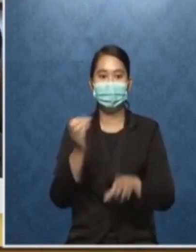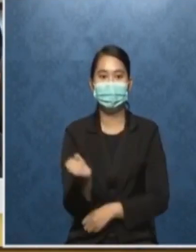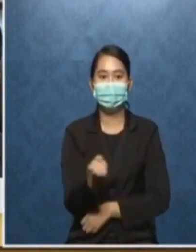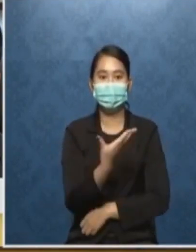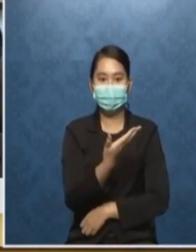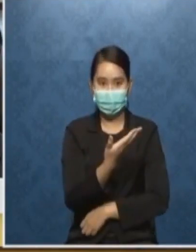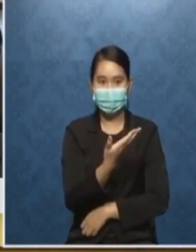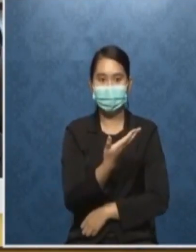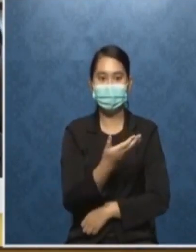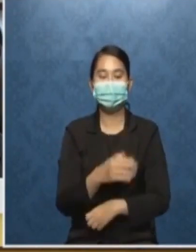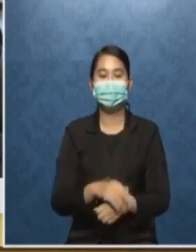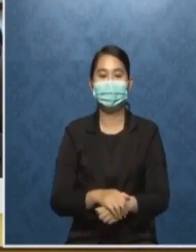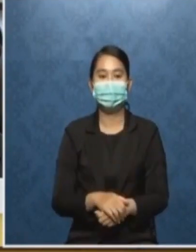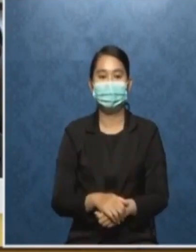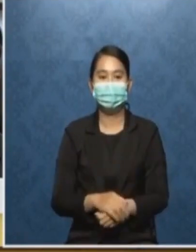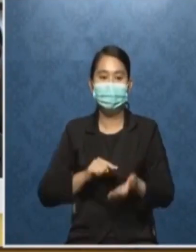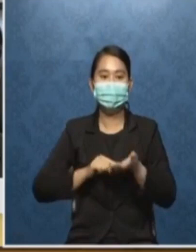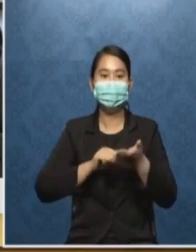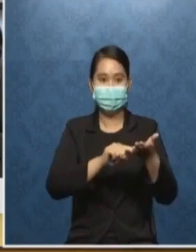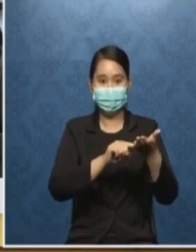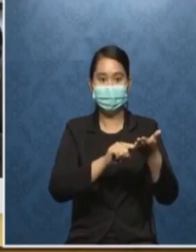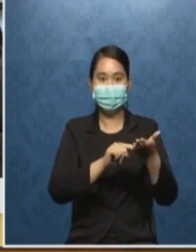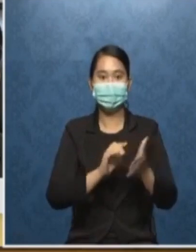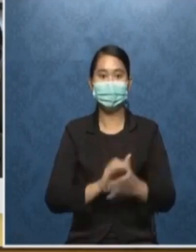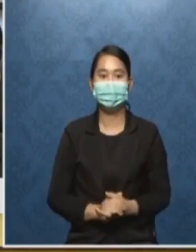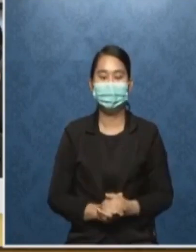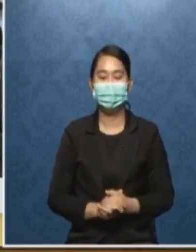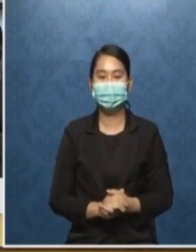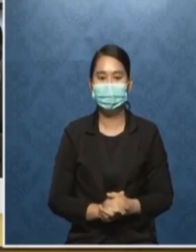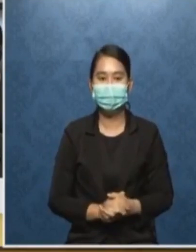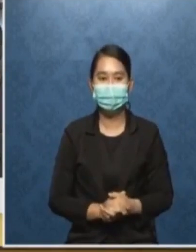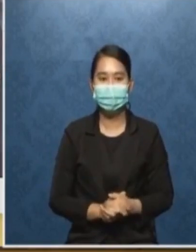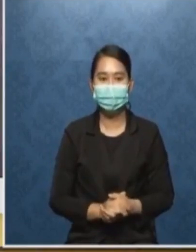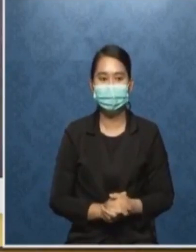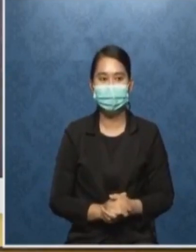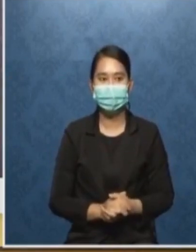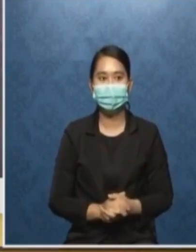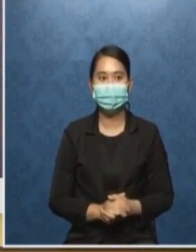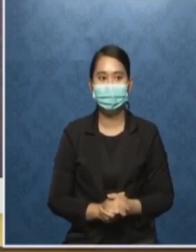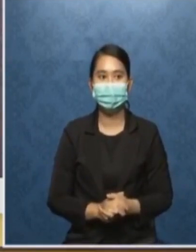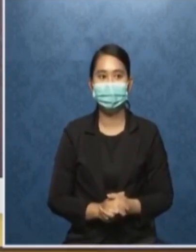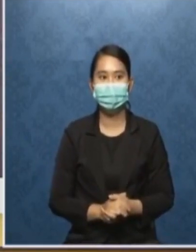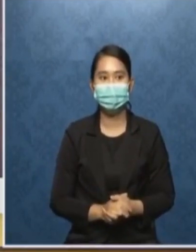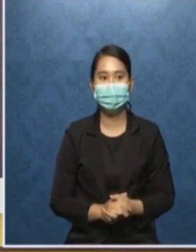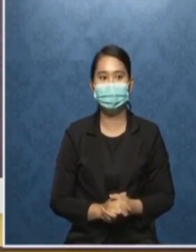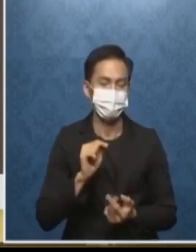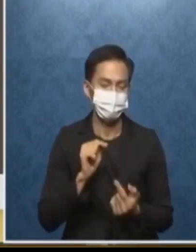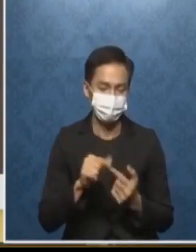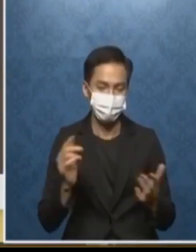ถียรส.ส.มหาสารคามและก็เป็นรองหัวหน้าพรรคเพื่อไทยนะคะและนายไ